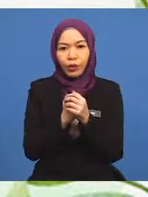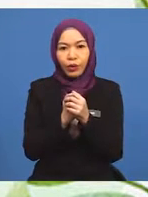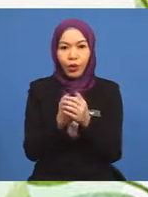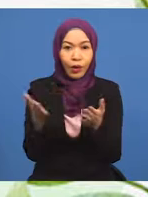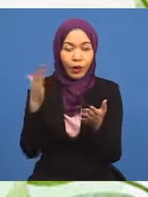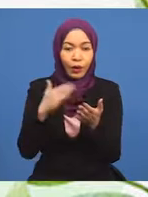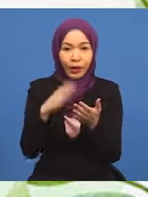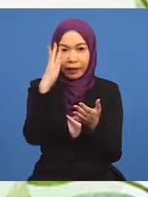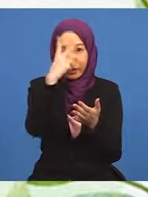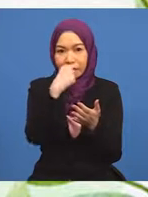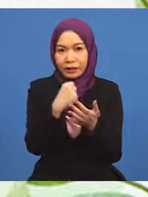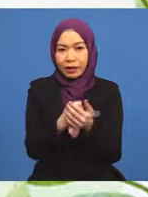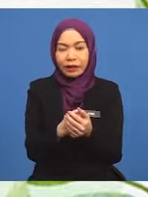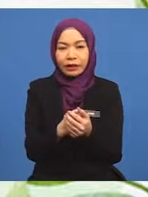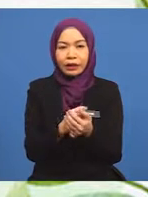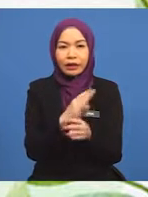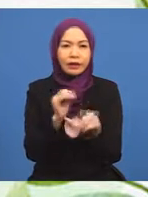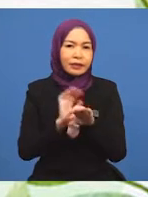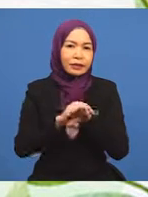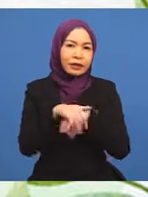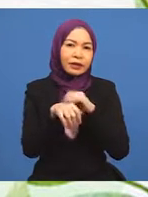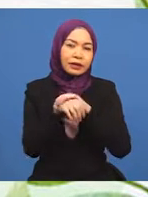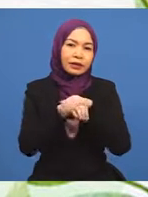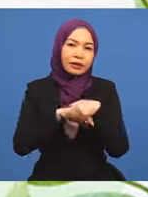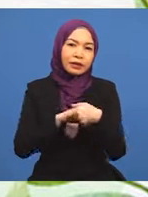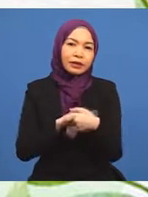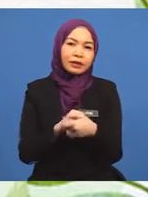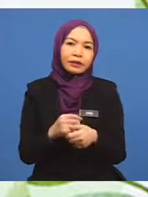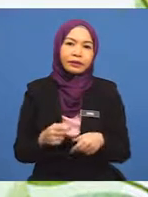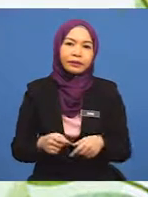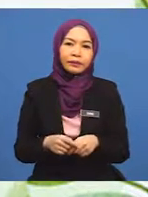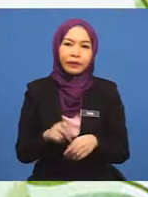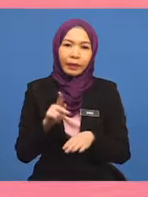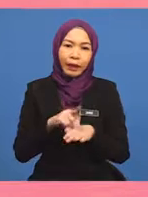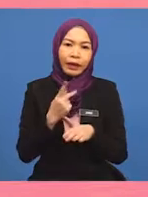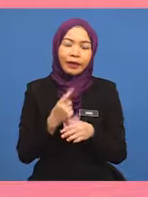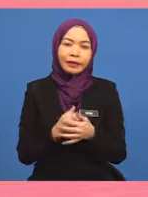menarik dan selesa ketika dipakai.